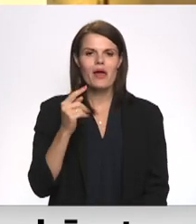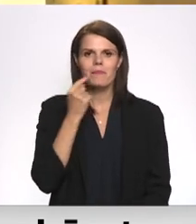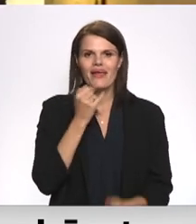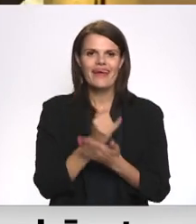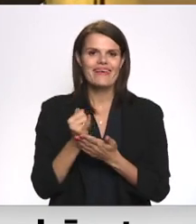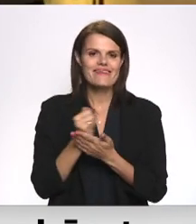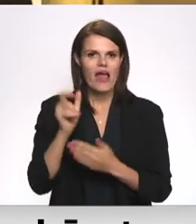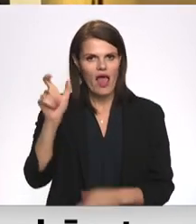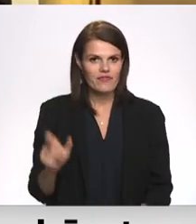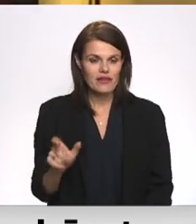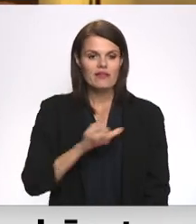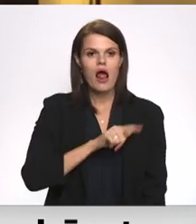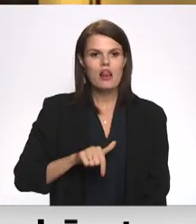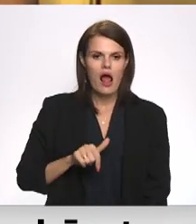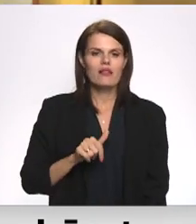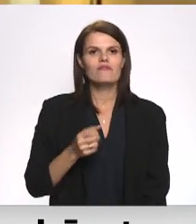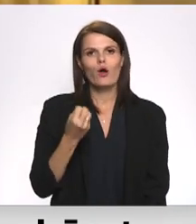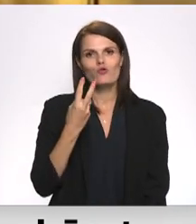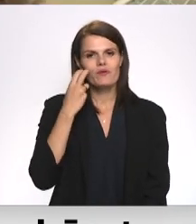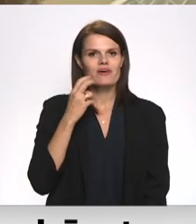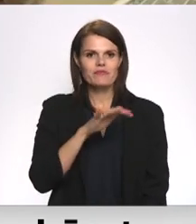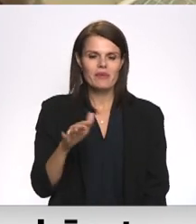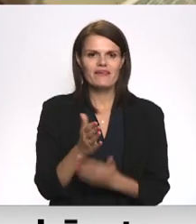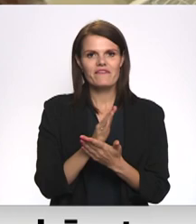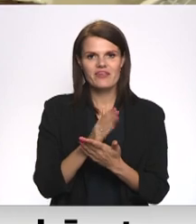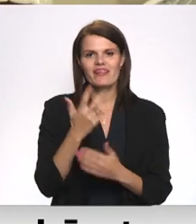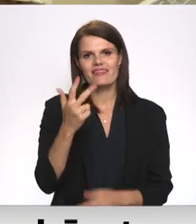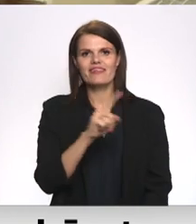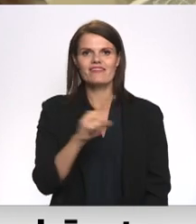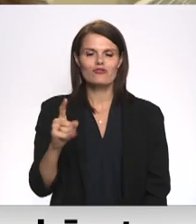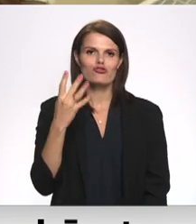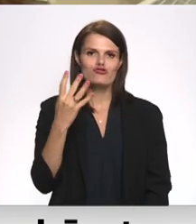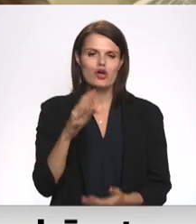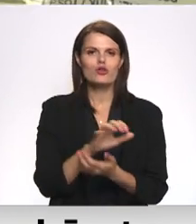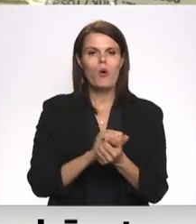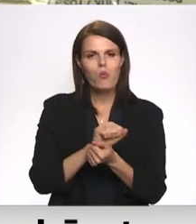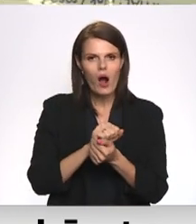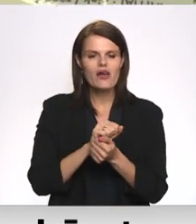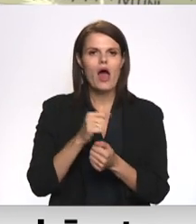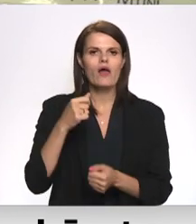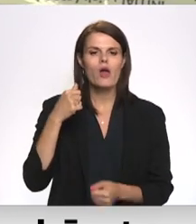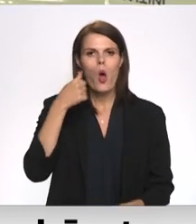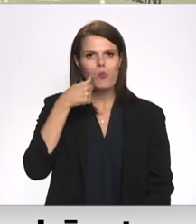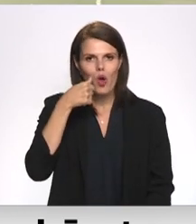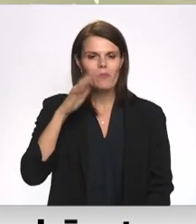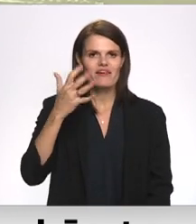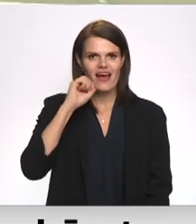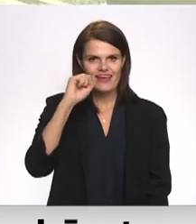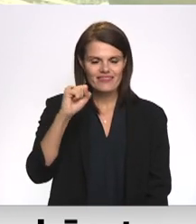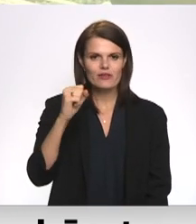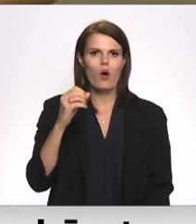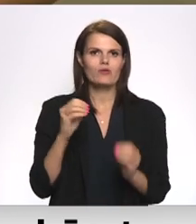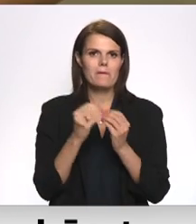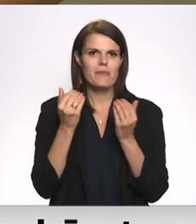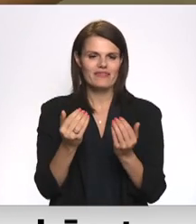Latvijā 12 gadus veciem bērniem ir vidēji 3 līdz 4 bojāti, plombēti vai izrauti pastāvīgie zobi, kamēr